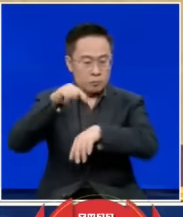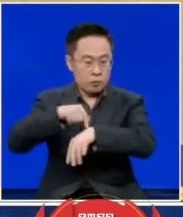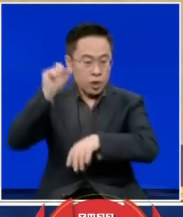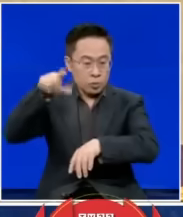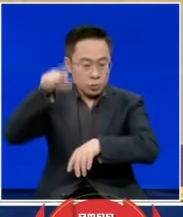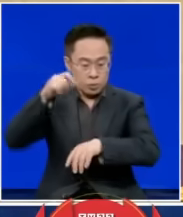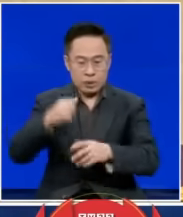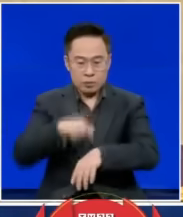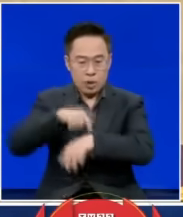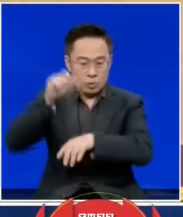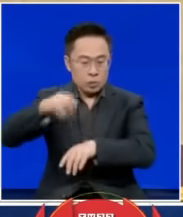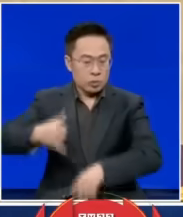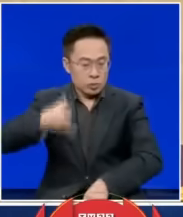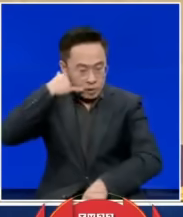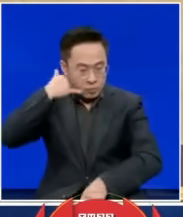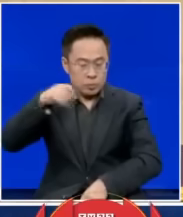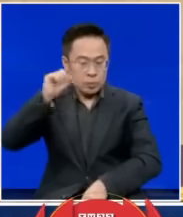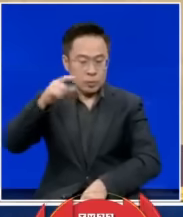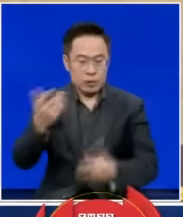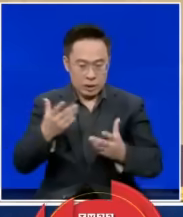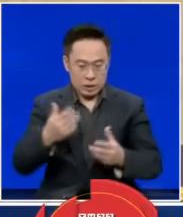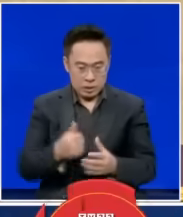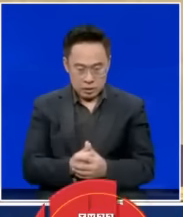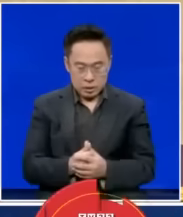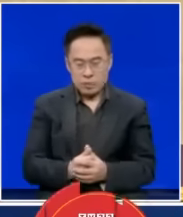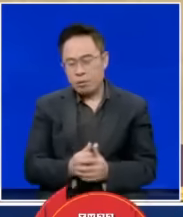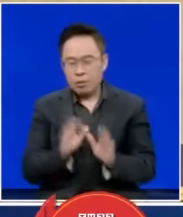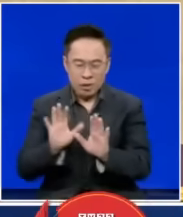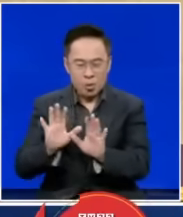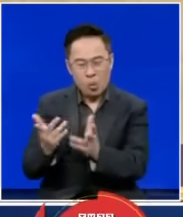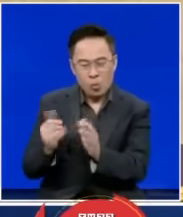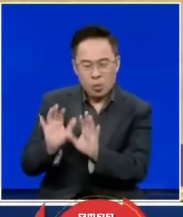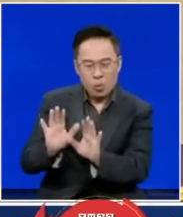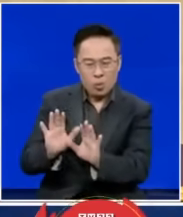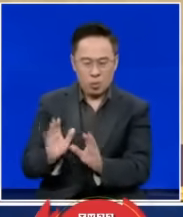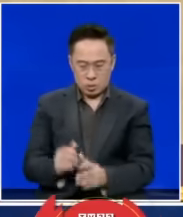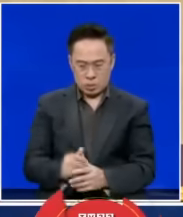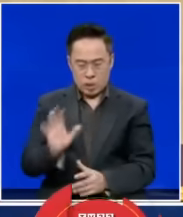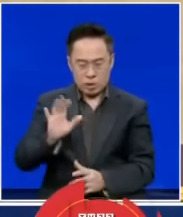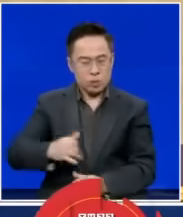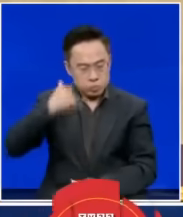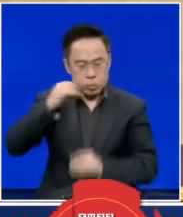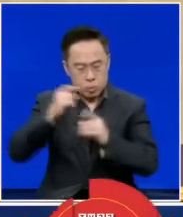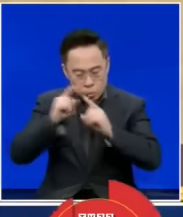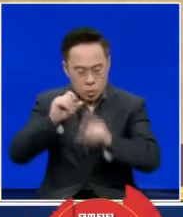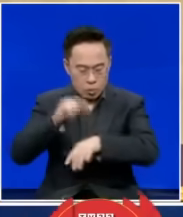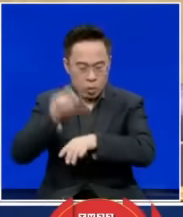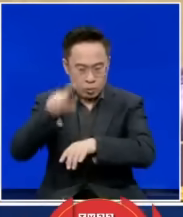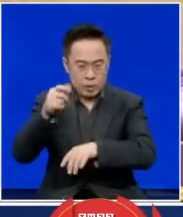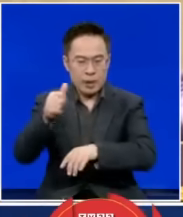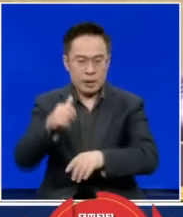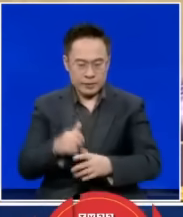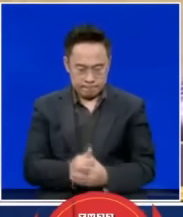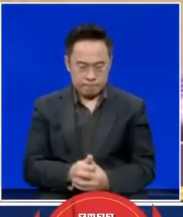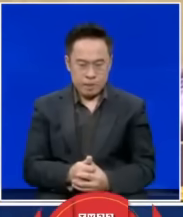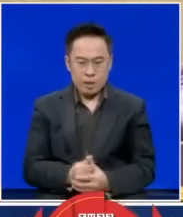รขึ้นมาปุ๊บเนี่ยถ้าเกิดเราขอต่อสายสัมภาษณ์สดเนี่ยท่านก็จะไม่อิดออดที่จะให้สัมภาษณ์กับเราอะไรประมาณแบบน ี้ข้อมูลมาให้บ้าง ใช่ไ หมคะต่อได ้เออส่วน